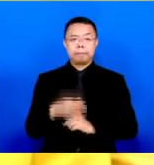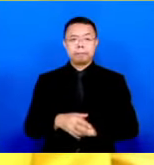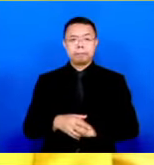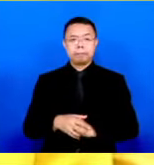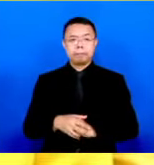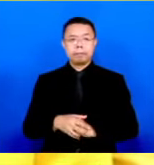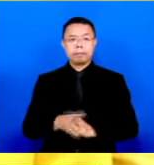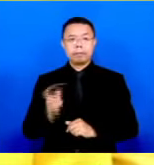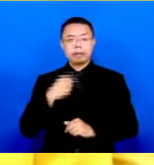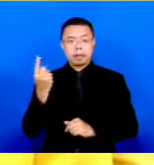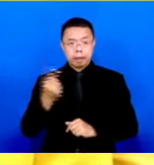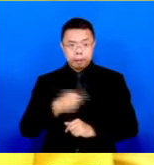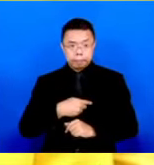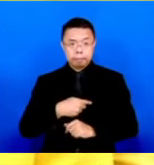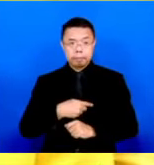Kita